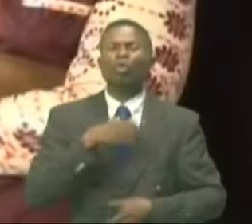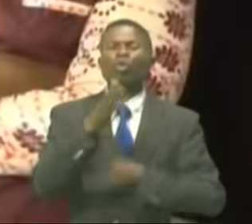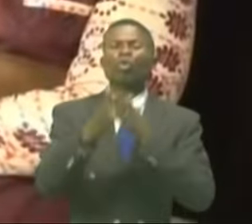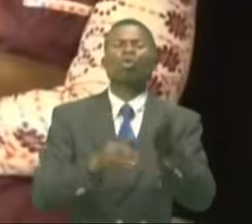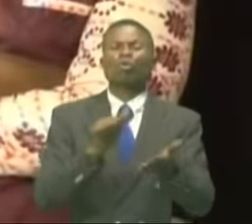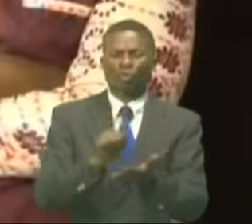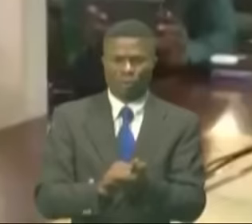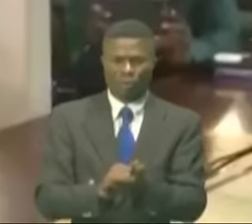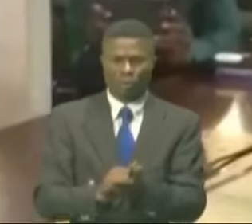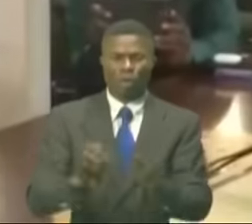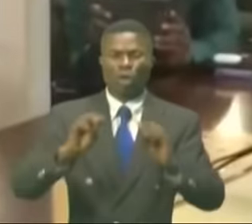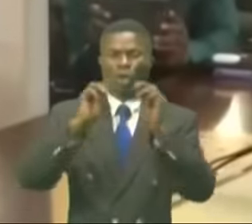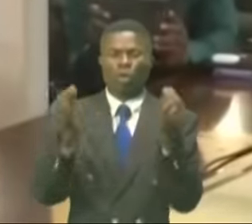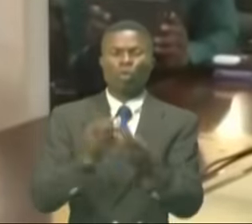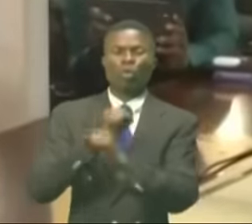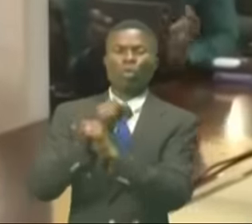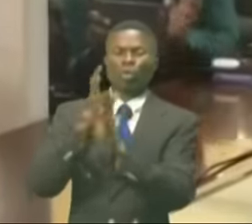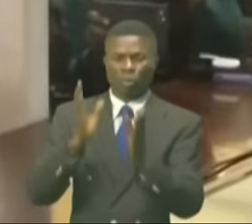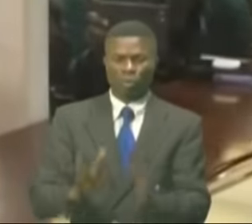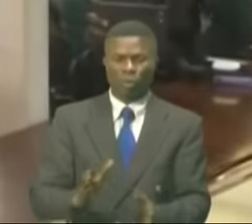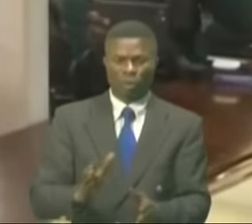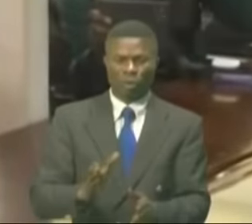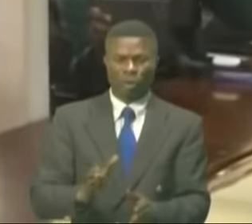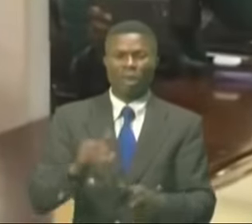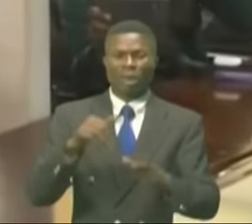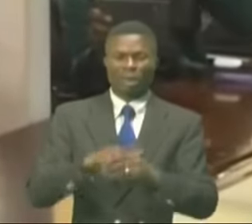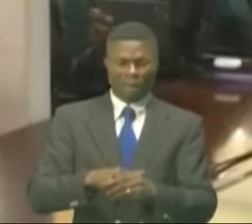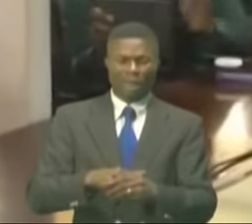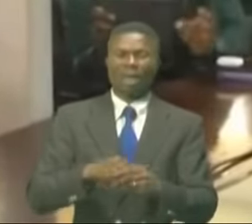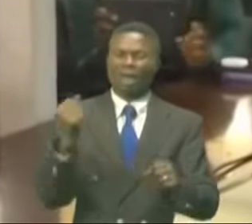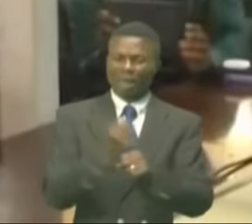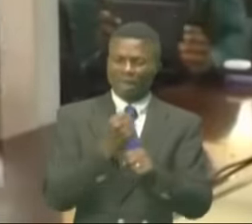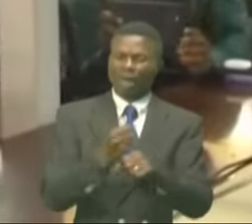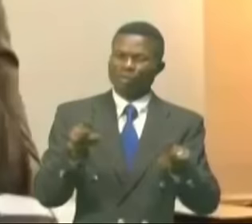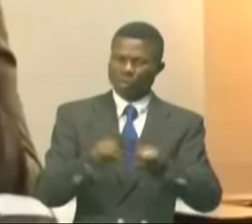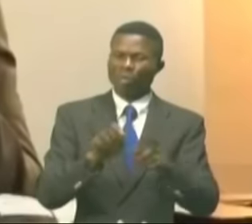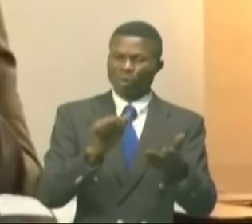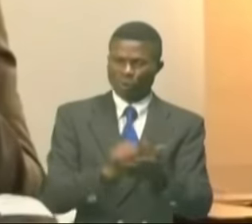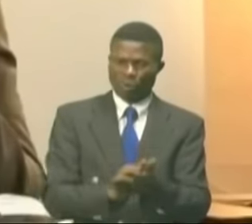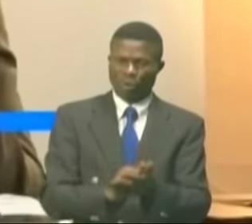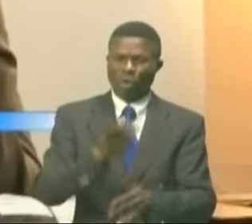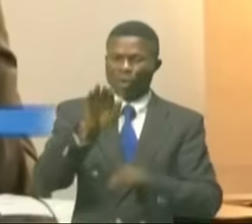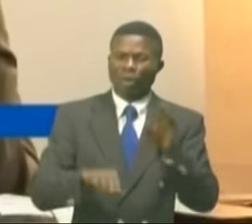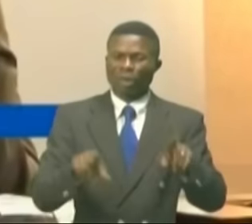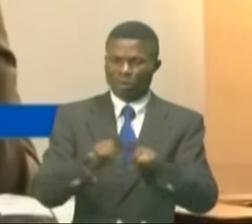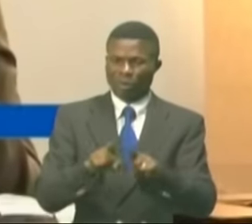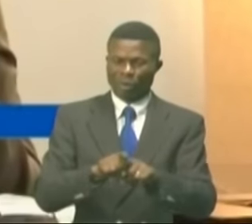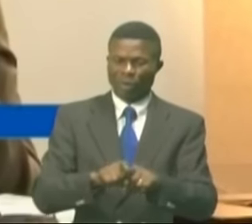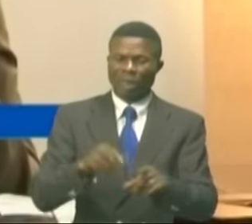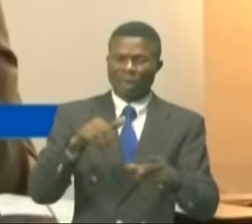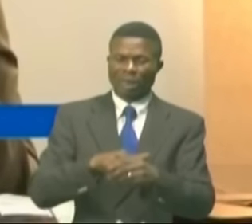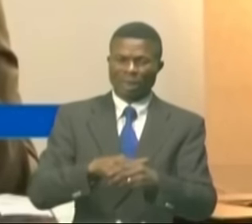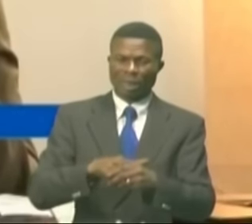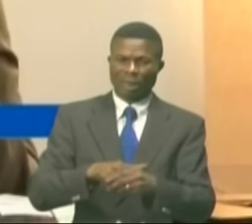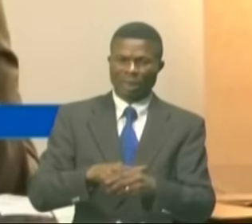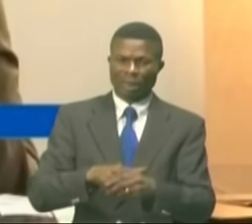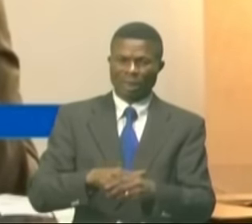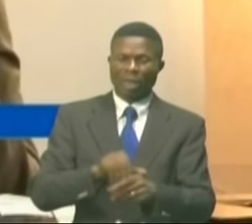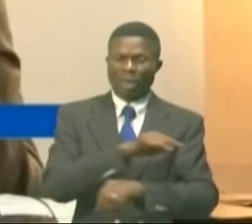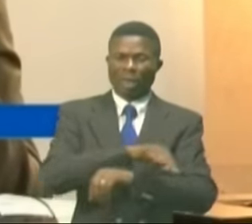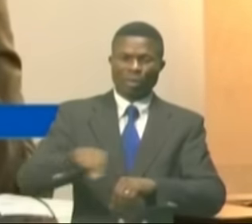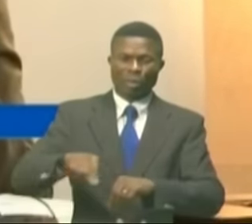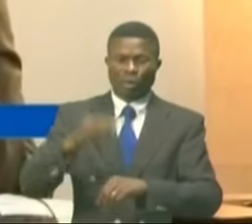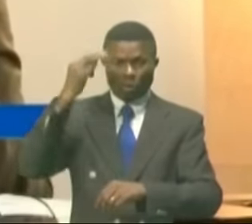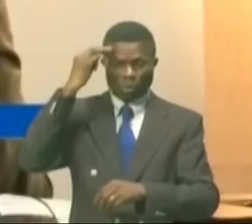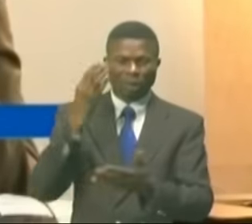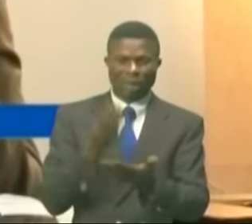Avec la délégation syndicale, nous sommes dans une même démarche au niveau des services du ministère des Budgets